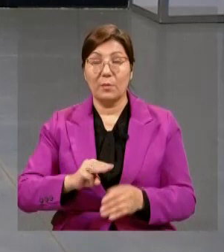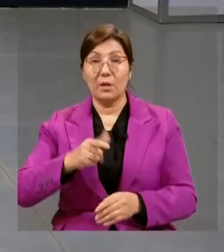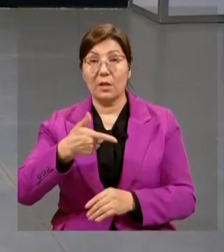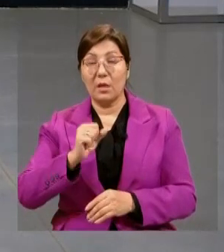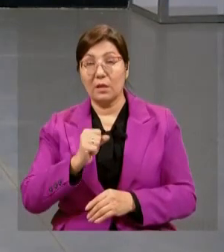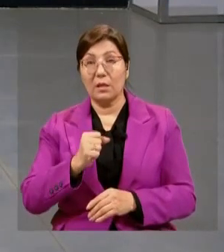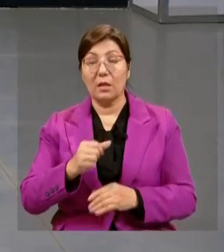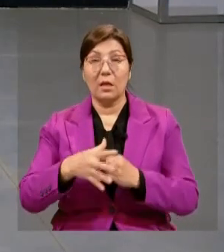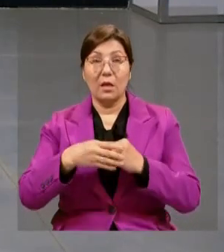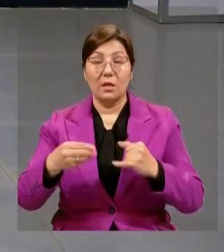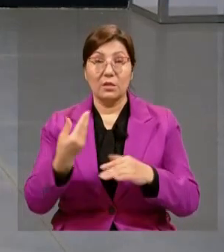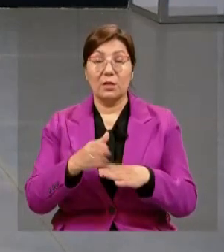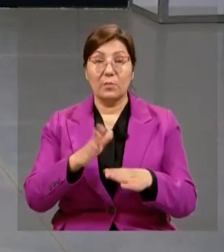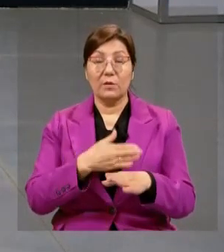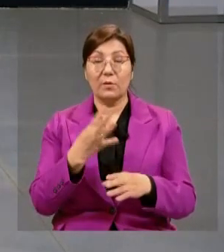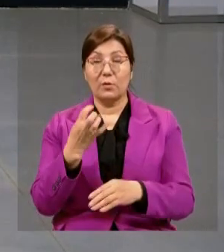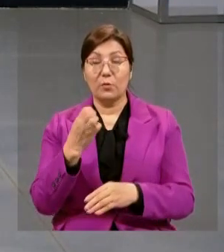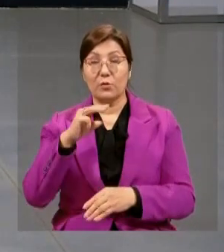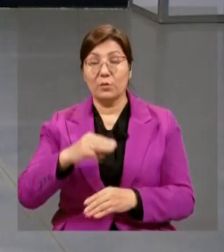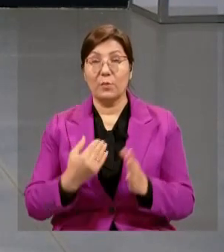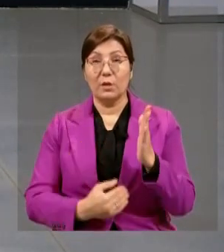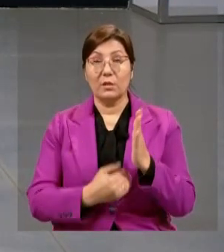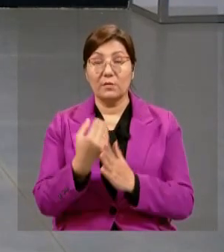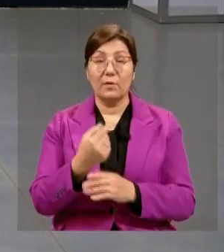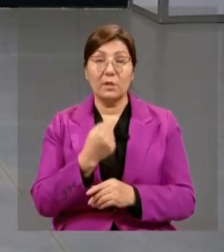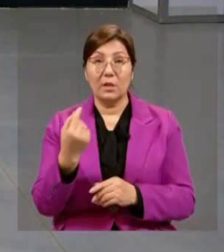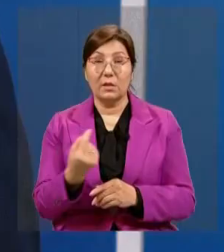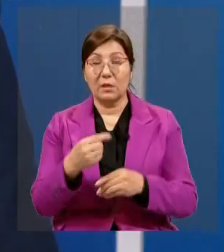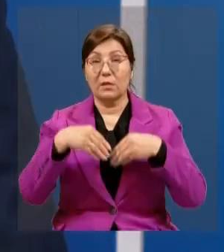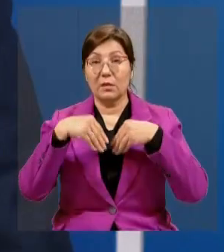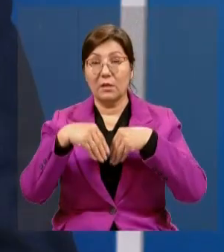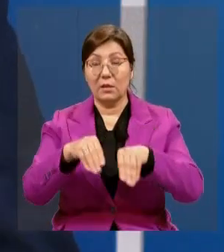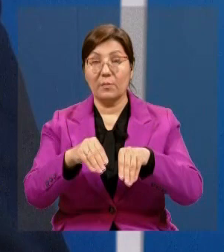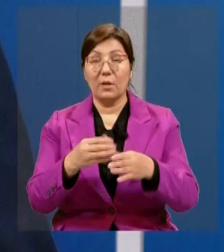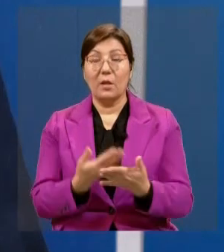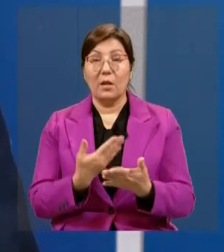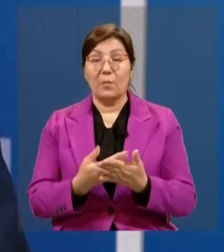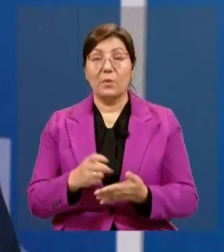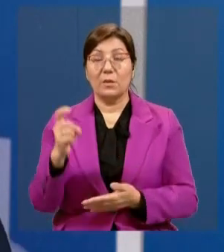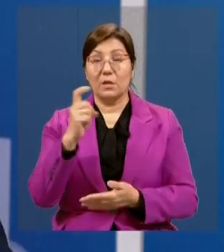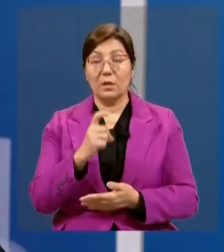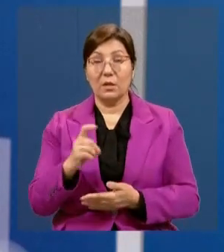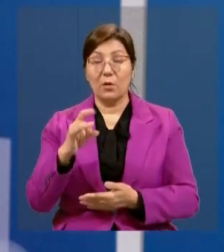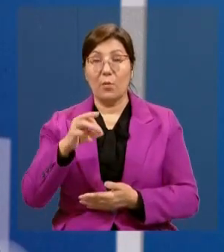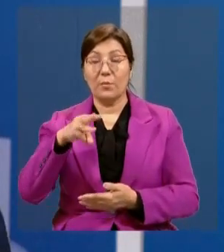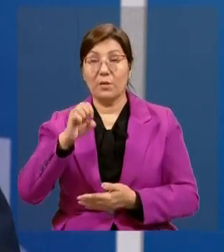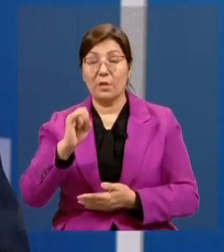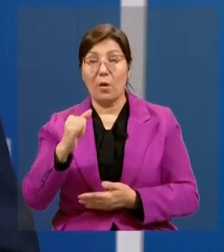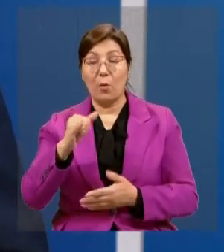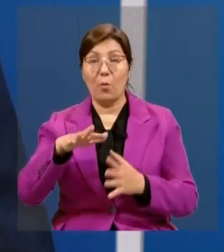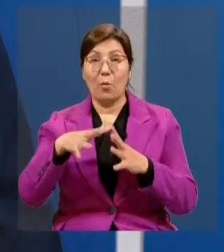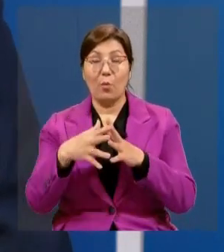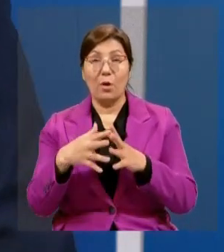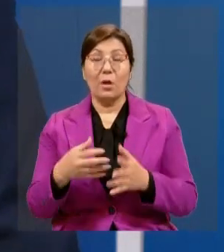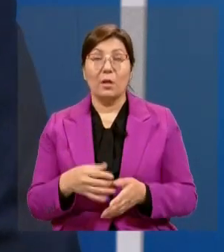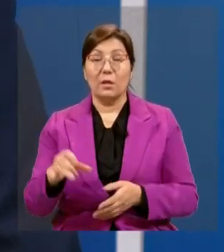бөлінді. Оның 400 мың гектардан астамына дәнді дақылдар егілген. Мәселен, Хұрымтау ауданына қарасты Абай ауылдық